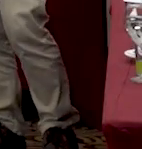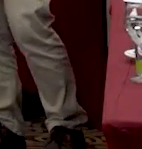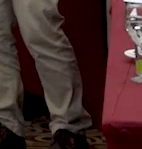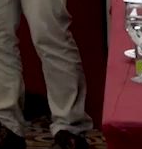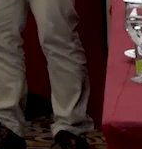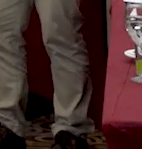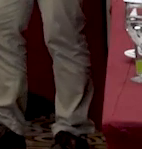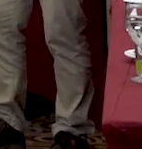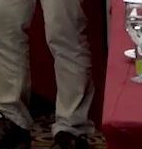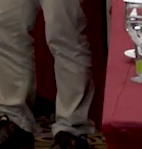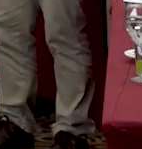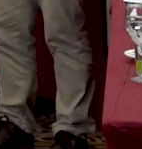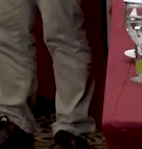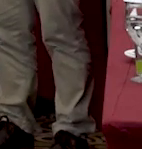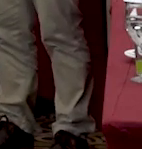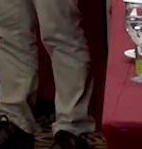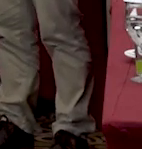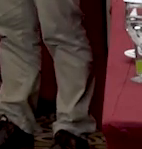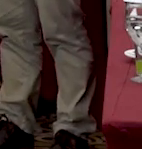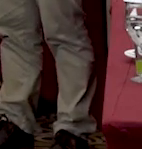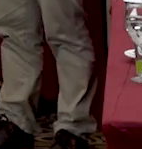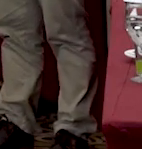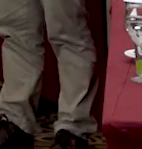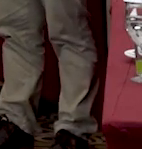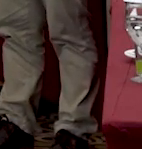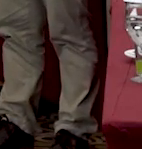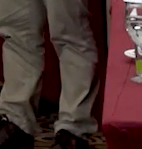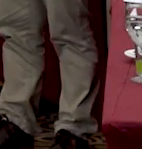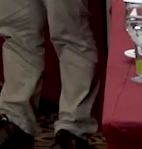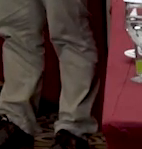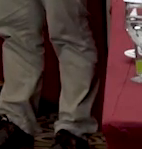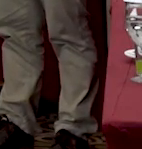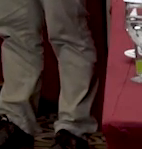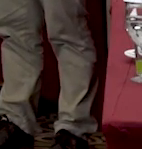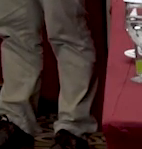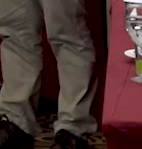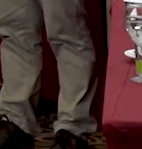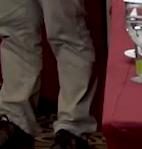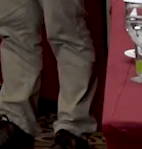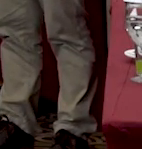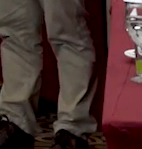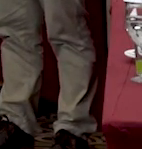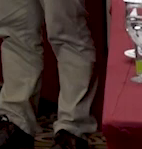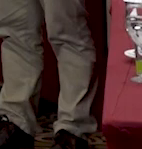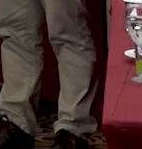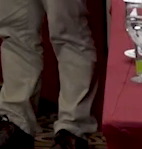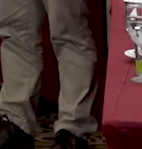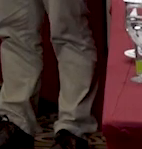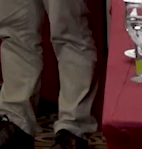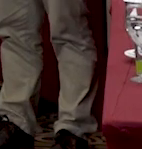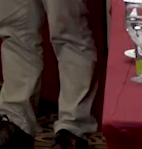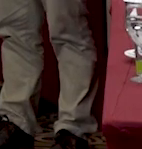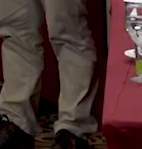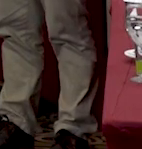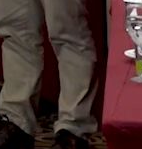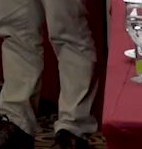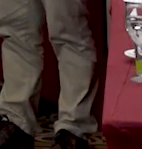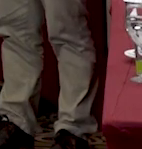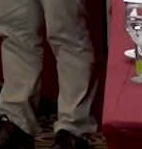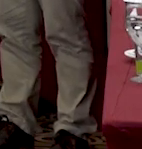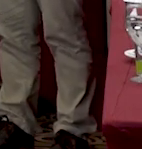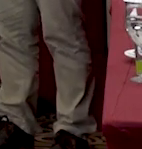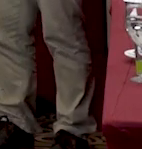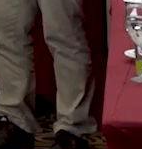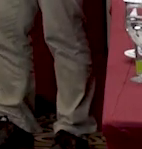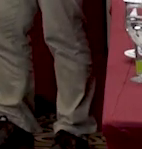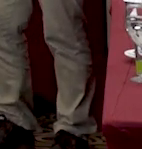terkait dengan soal Apa nama restitusi karena di Gunungkidul thode banyak hal yang Utara situs yang sudah diputus dan Wah luar biasa